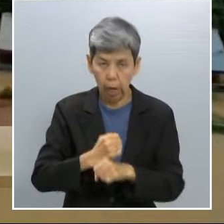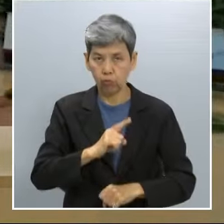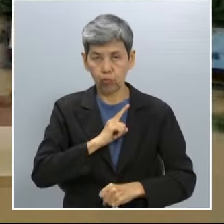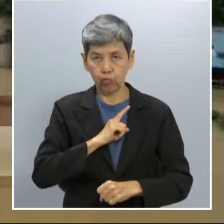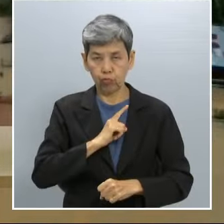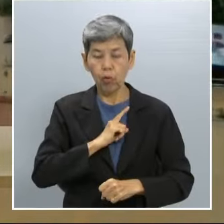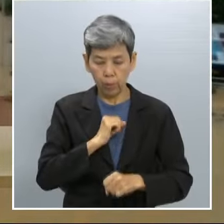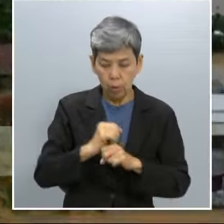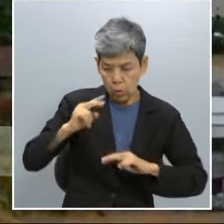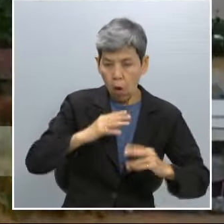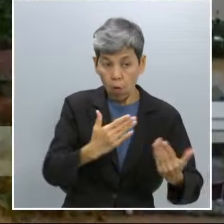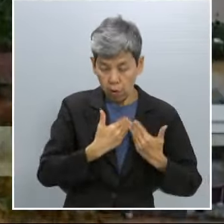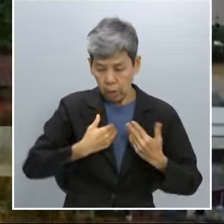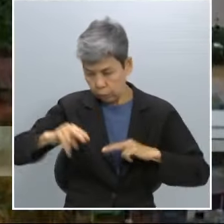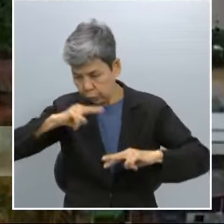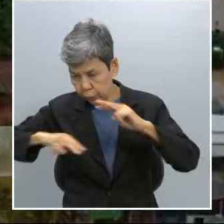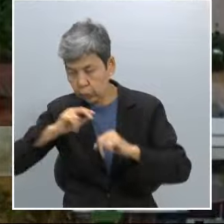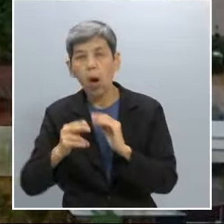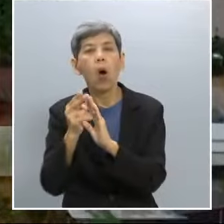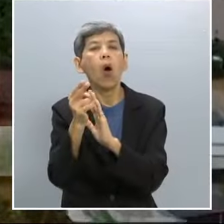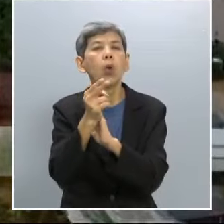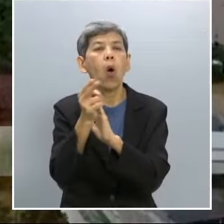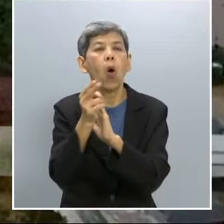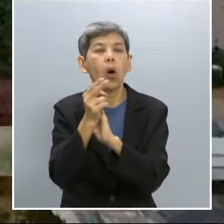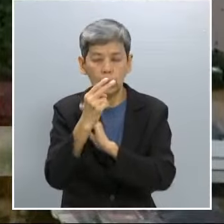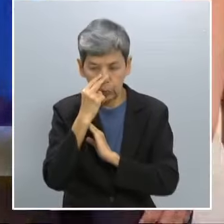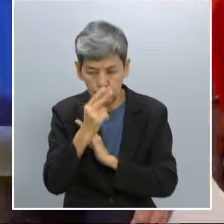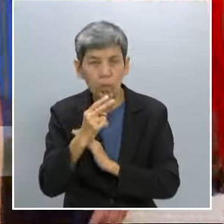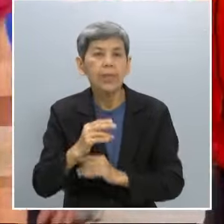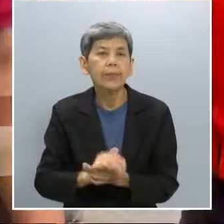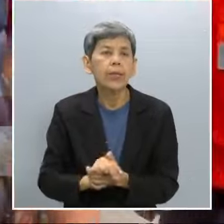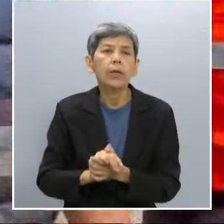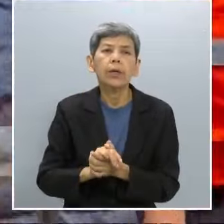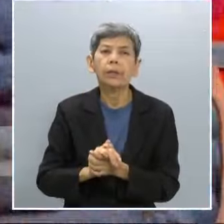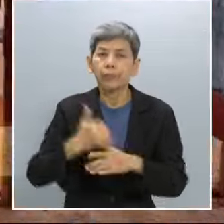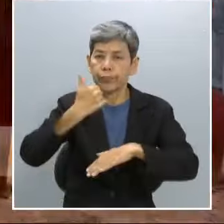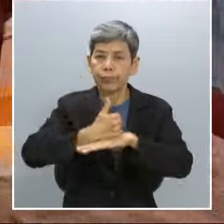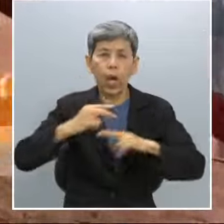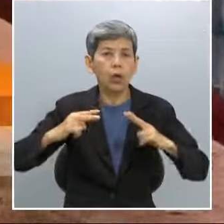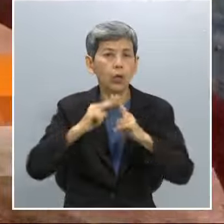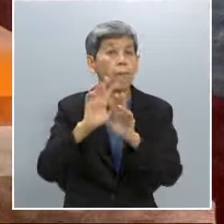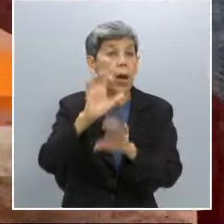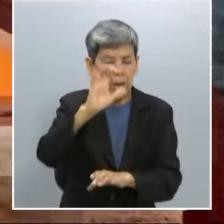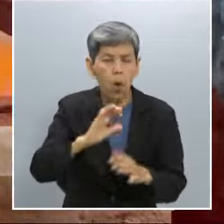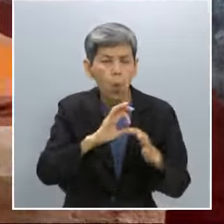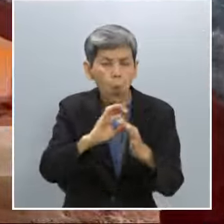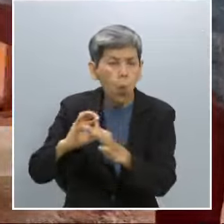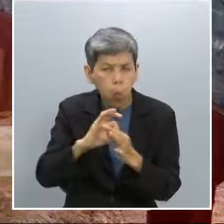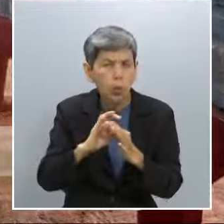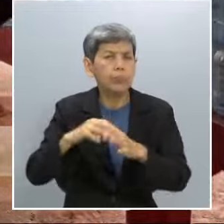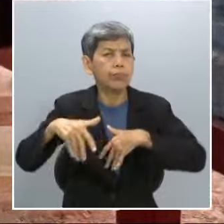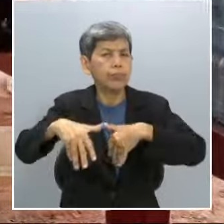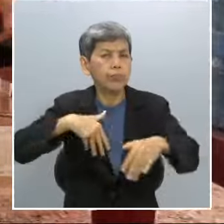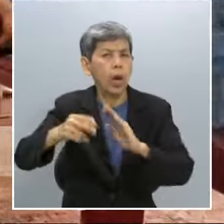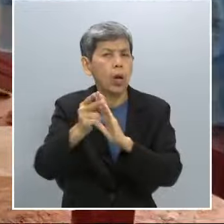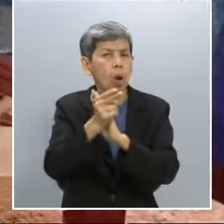ที่ไปที่จังหวัดหนองคายโดยนายกรัฐมนตรีเมื่อวานนี้โพสต์ข้อความแสดงความเป็นห่วงพี่น้องชาวหนอง